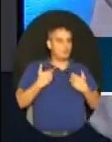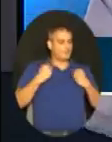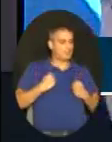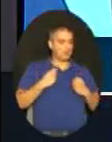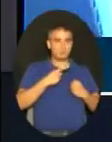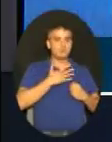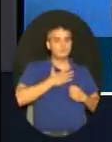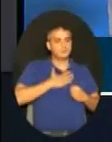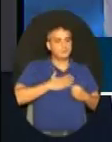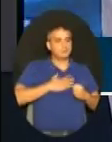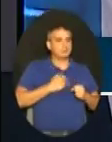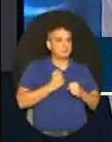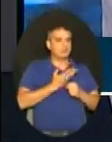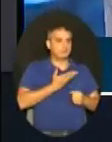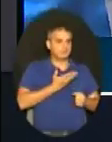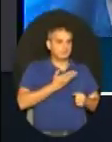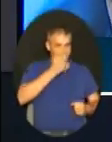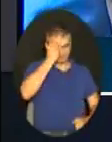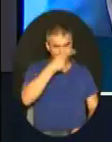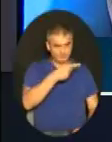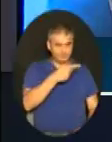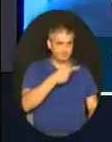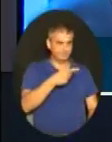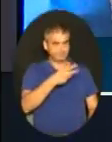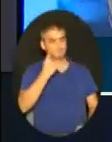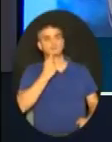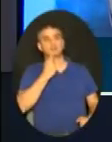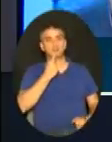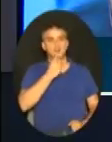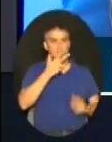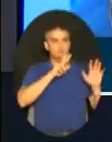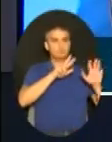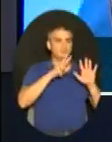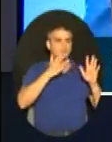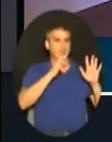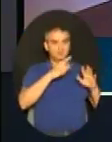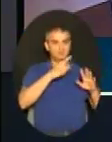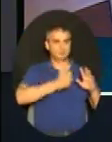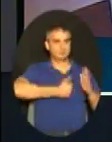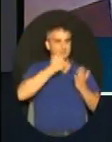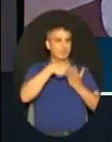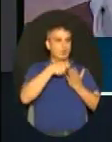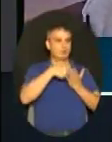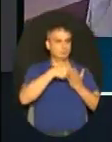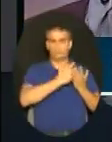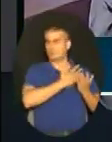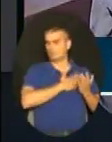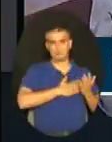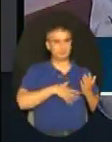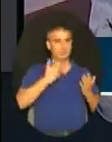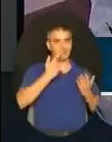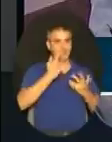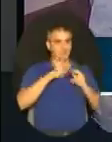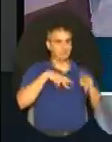ביטחוני, הוא משתוקק לזה, ואת זוכרת, אורית, את שמעון פרס ב-88-90, שר אוצר, שרצה דווקא